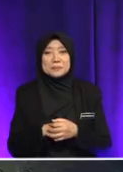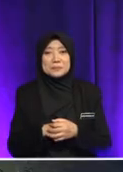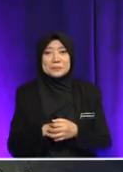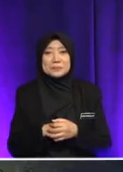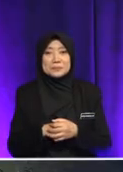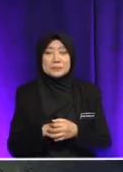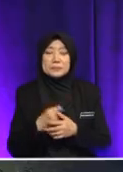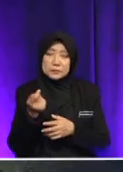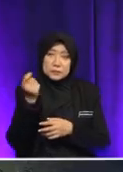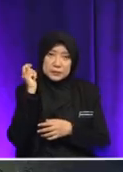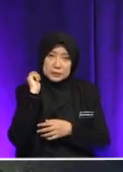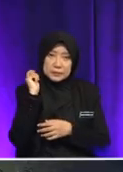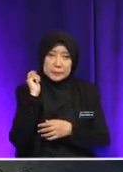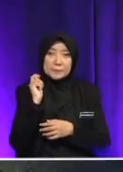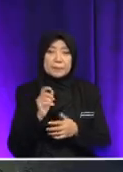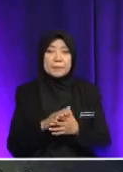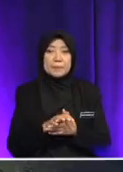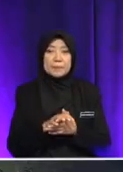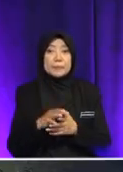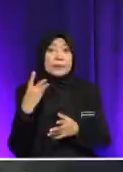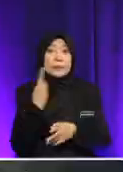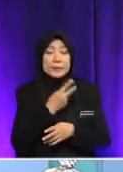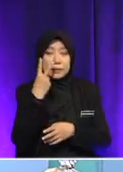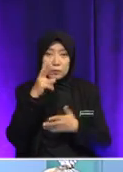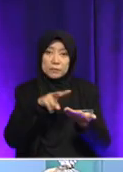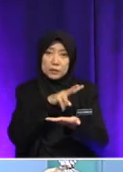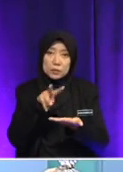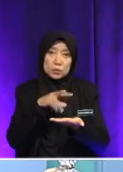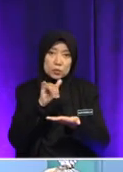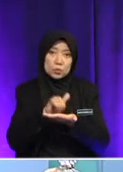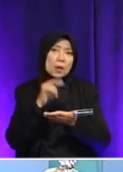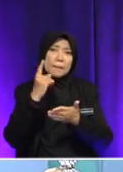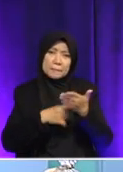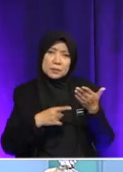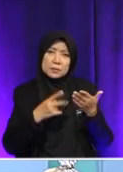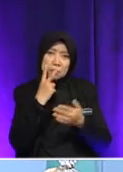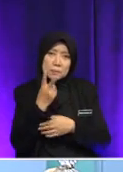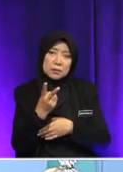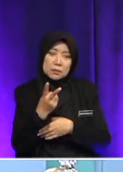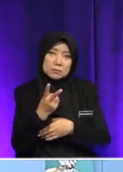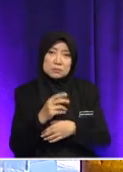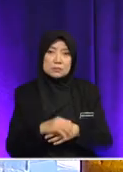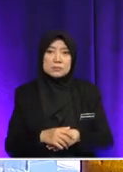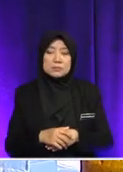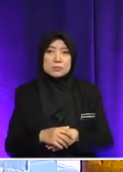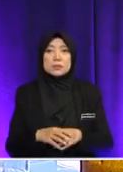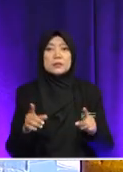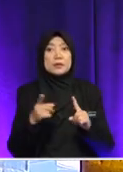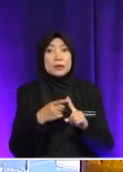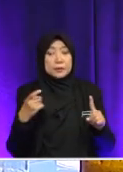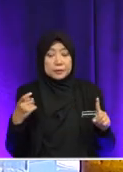tadi Kalau saya kita tengok video itu apapun kematian yang boleh mirobat daripada